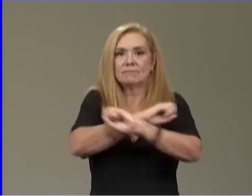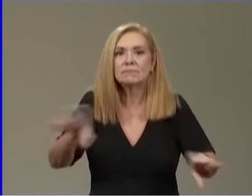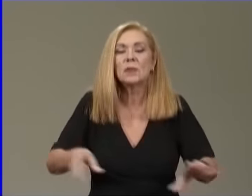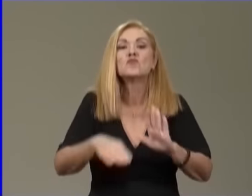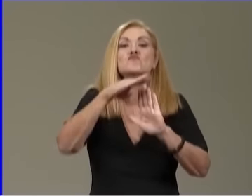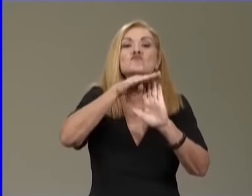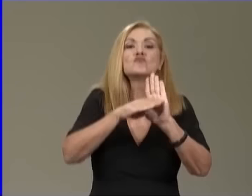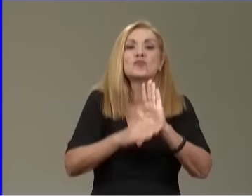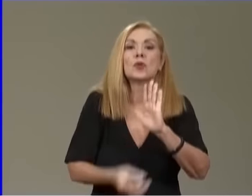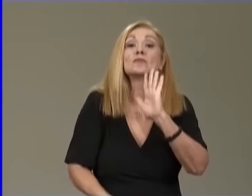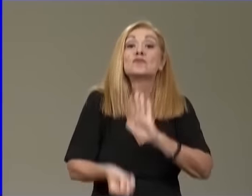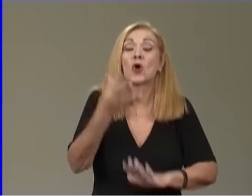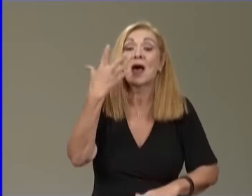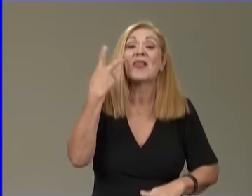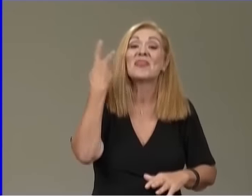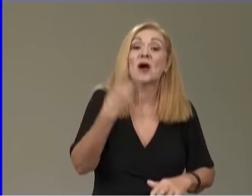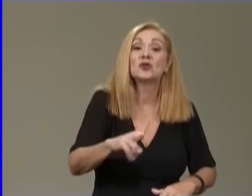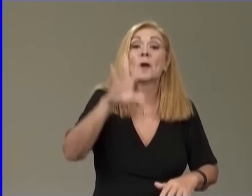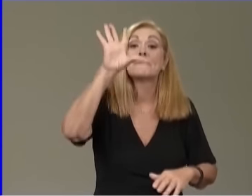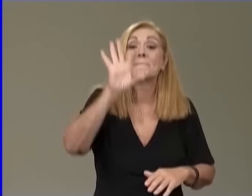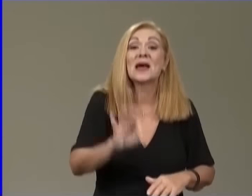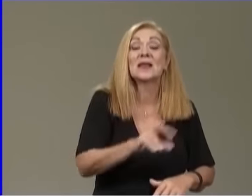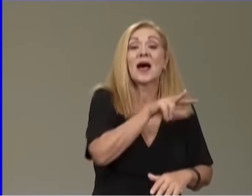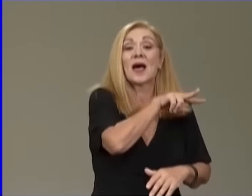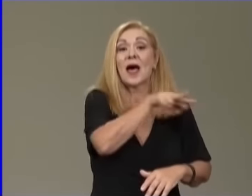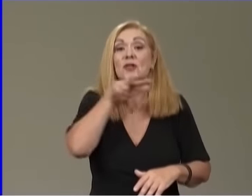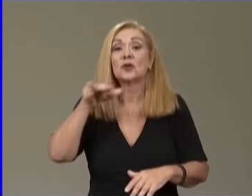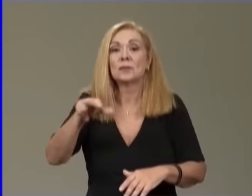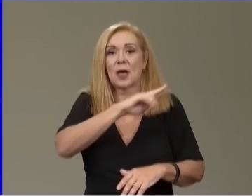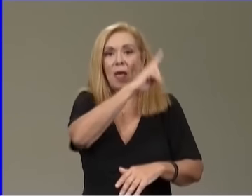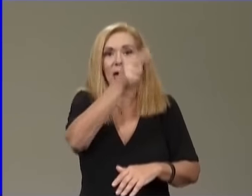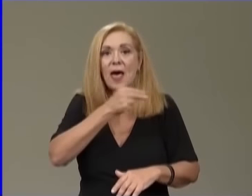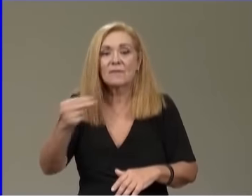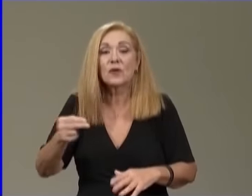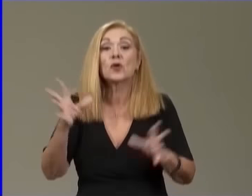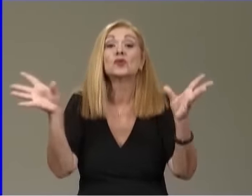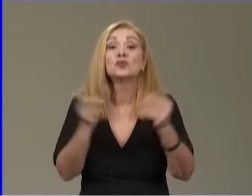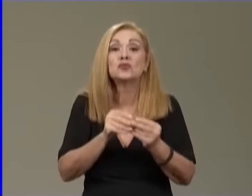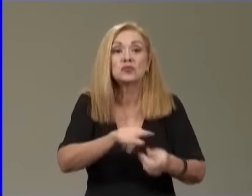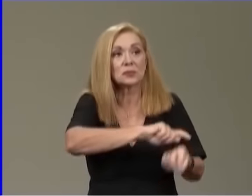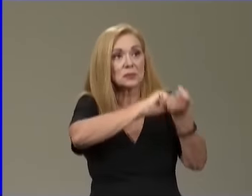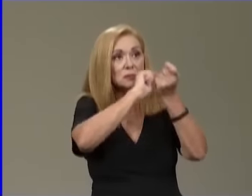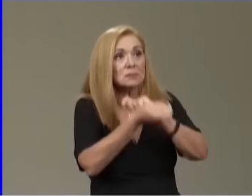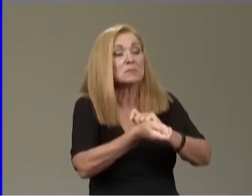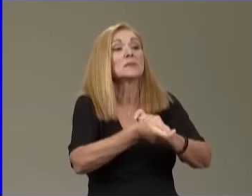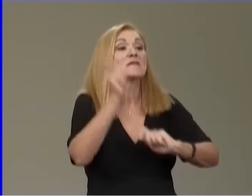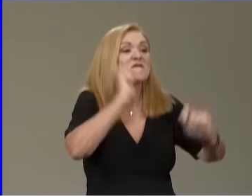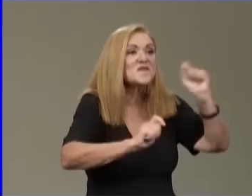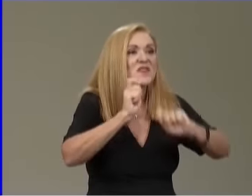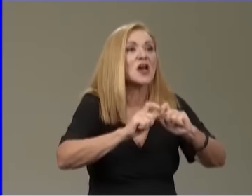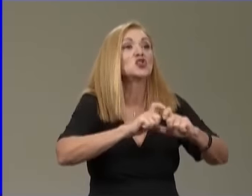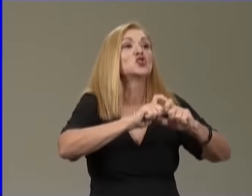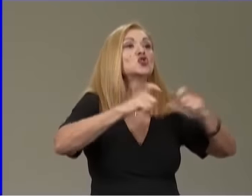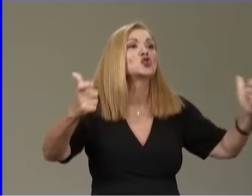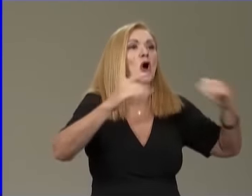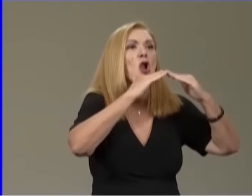πρόγραμμα 250 εκατομμύριων ευρώ για την ανακαίνιση εκατοντάδων